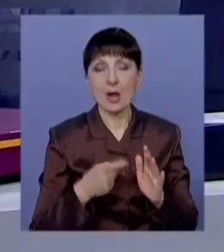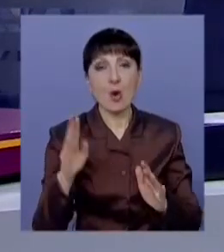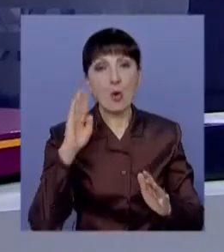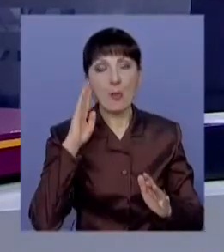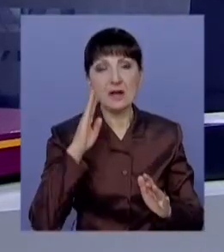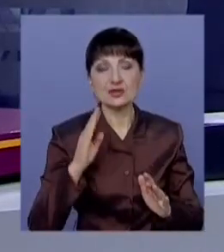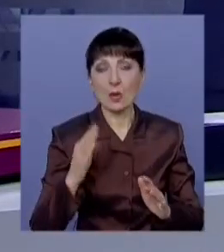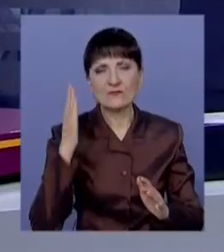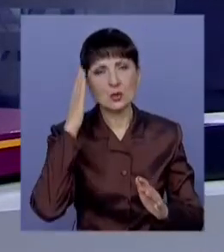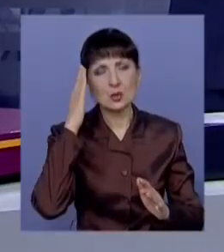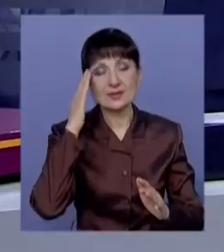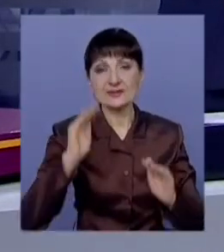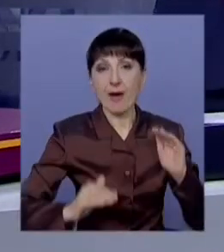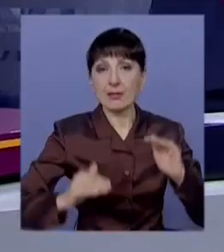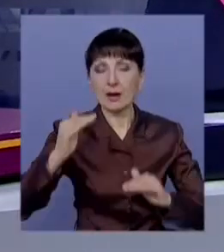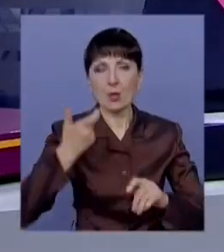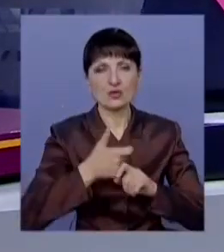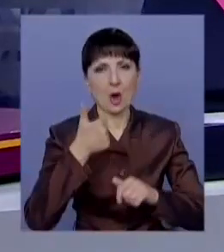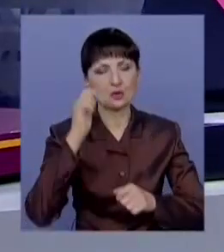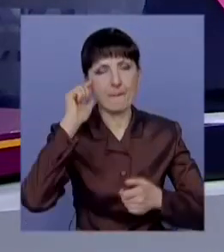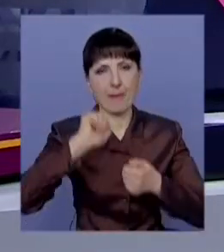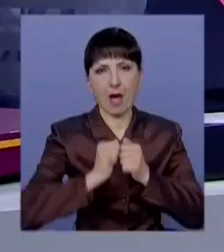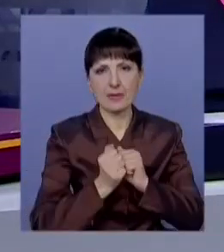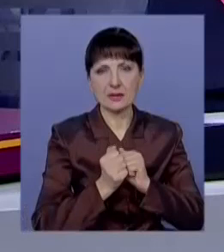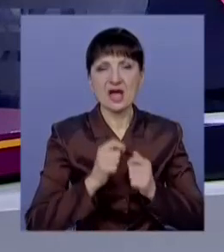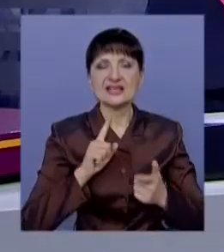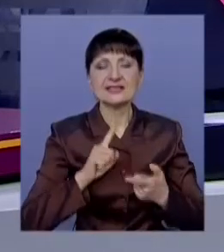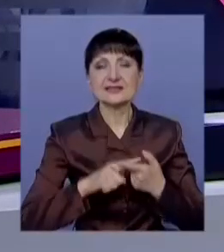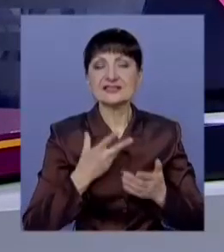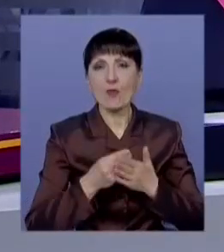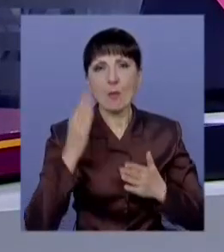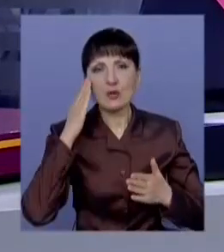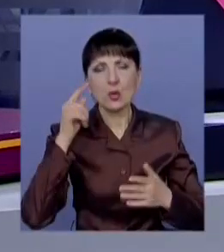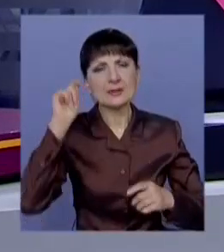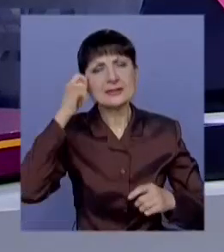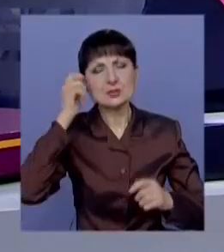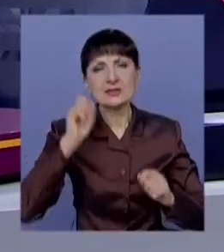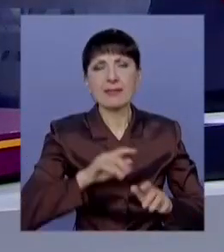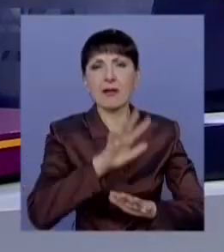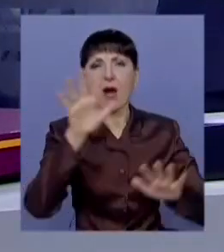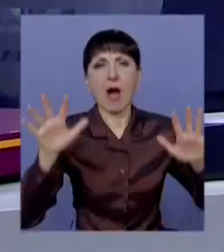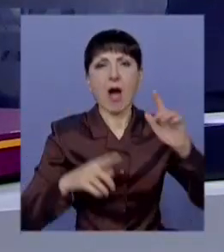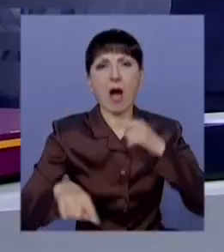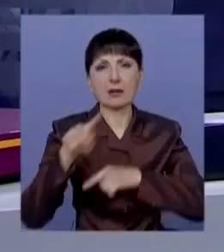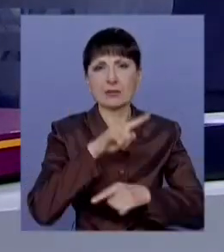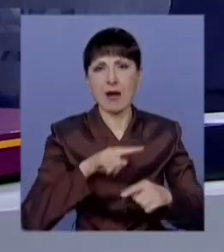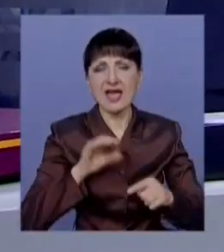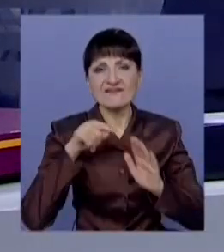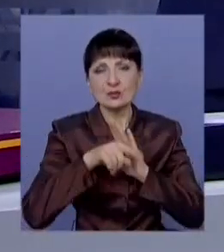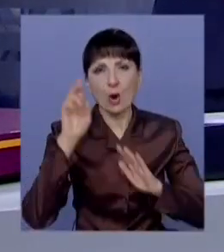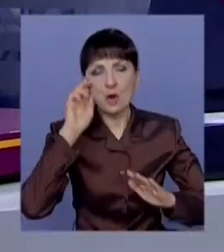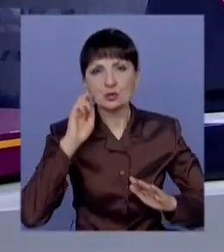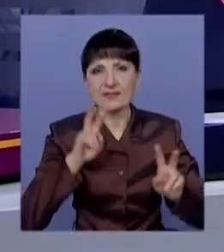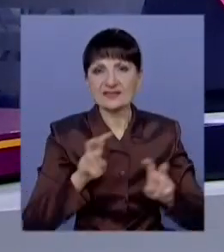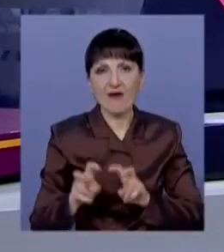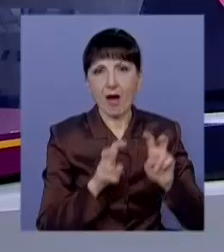мальчика вундеркинда с малых лет феноменальная память. Благодаря своему мегамозгу он наизусть знает карту мира и столицы многих государств. Удивительно